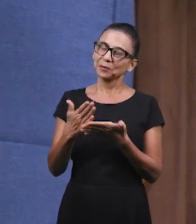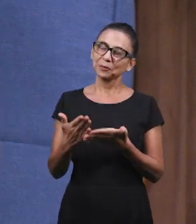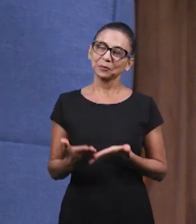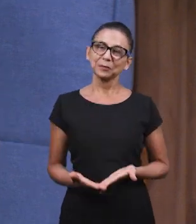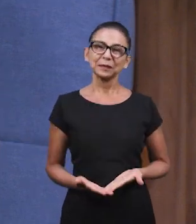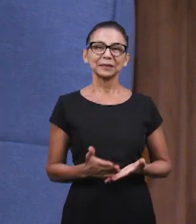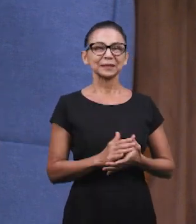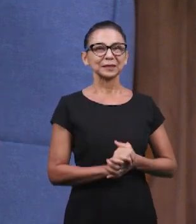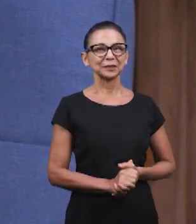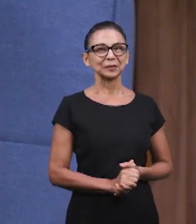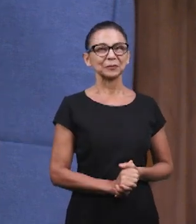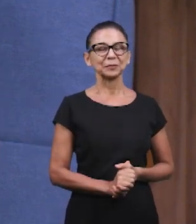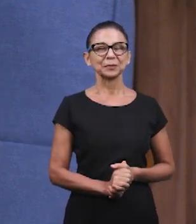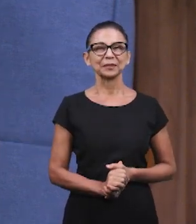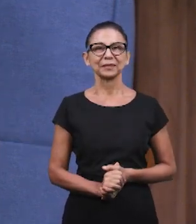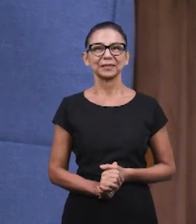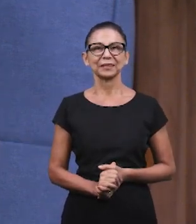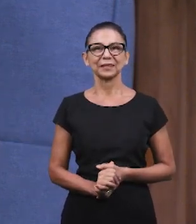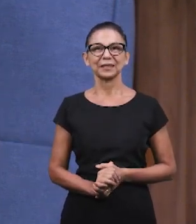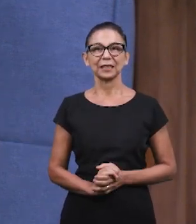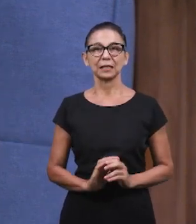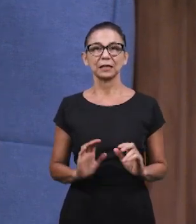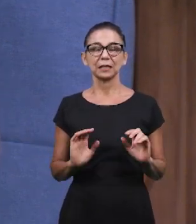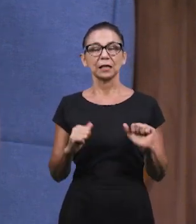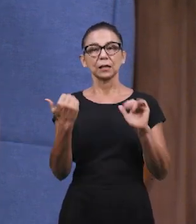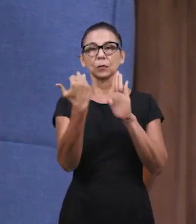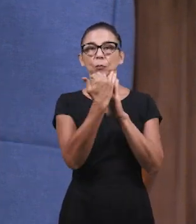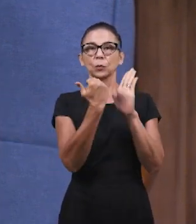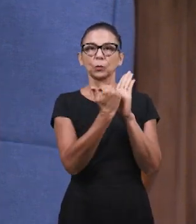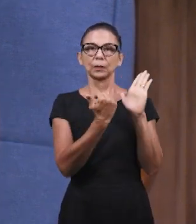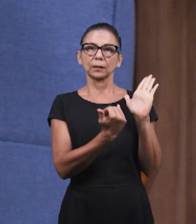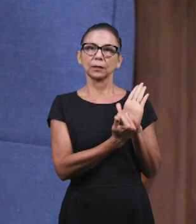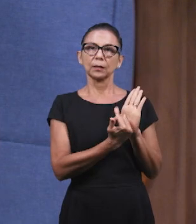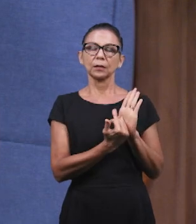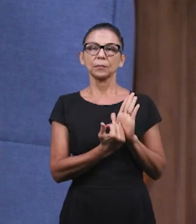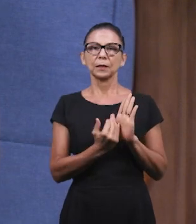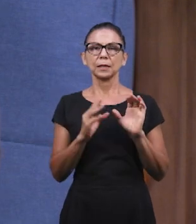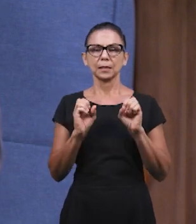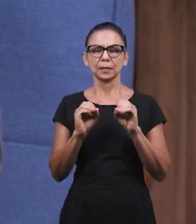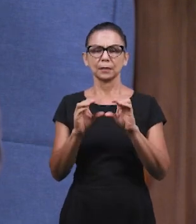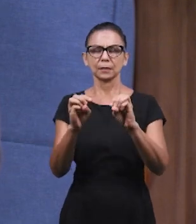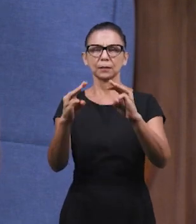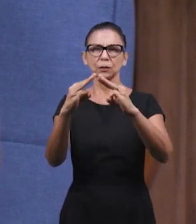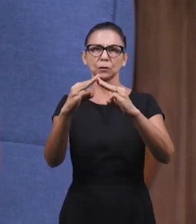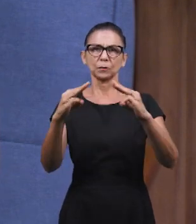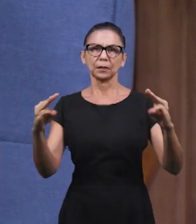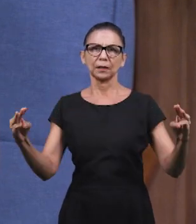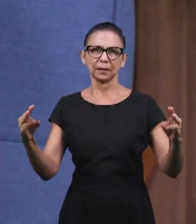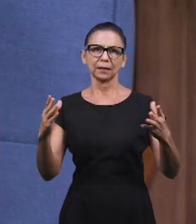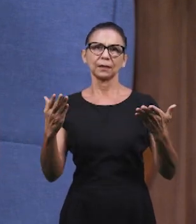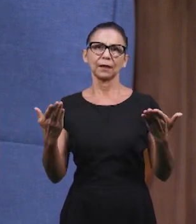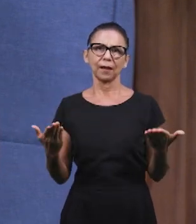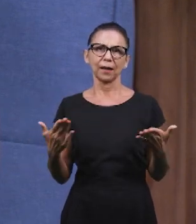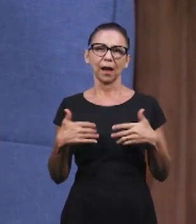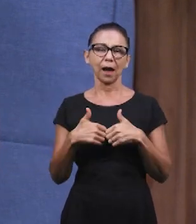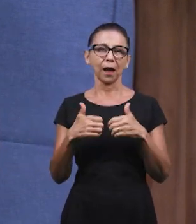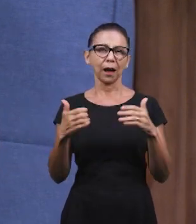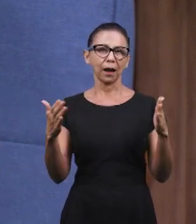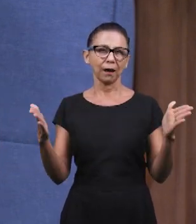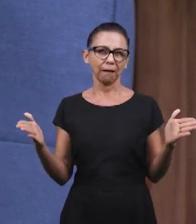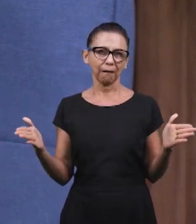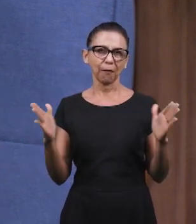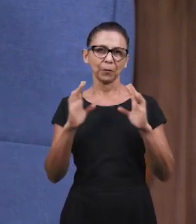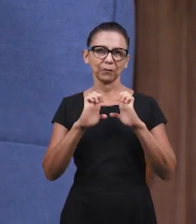Et nous commençons une fois de plus la partie leçon du Manaïm. Cette partie qui